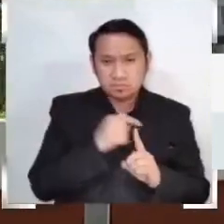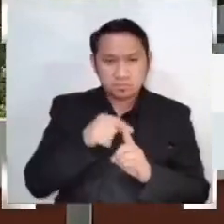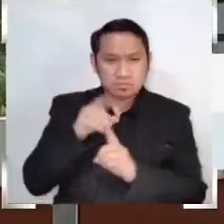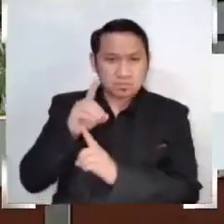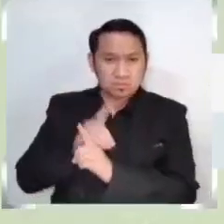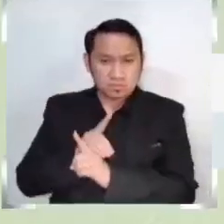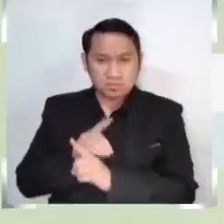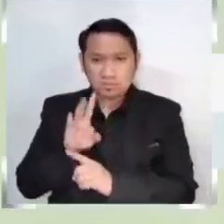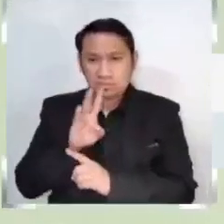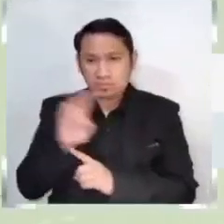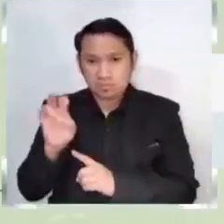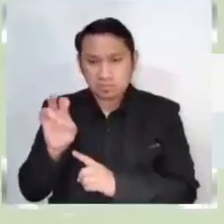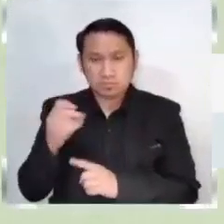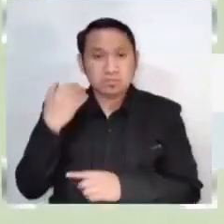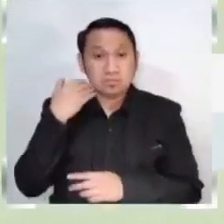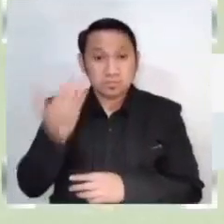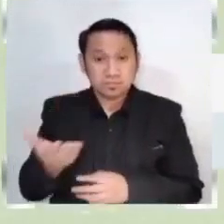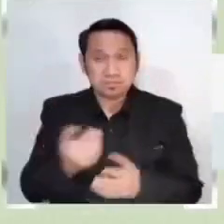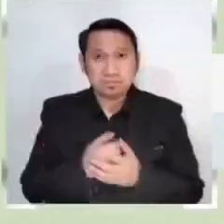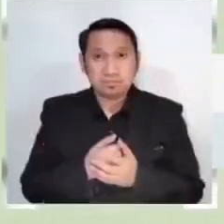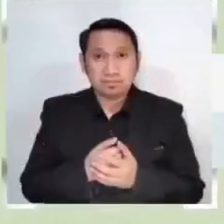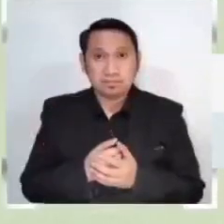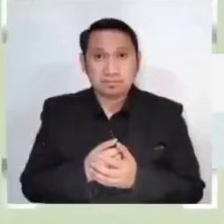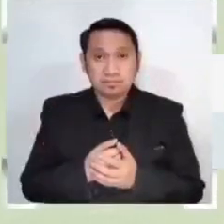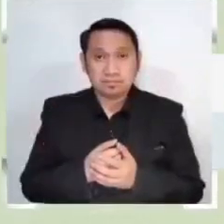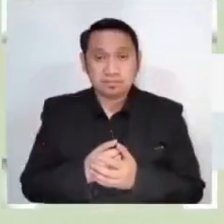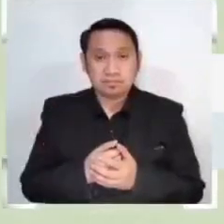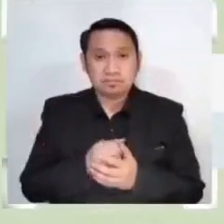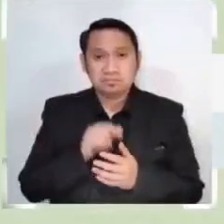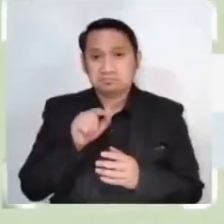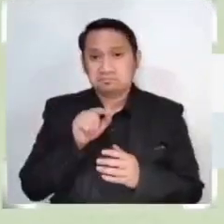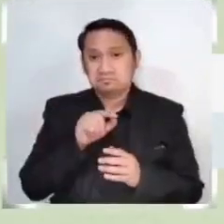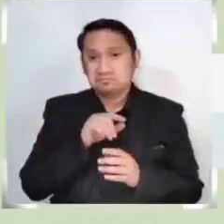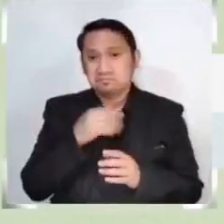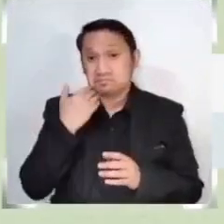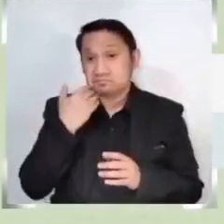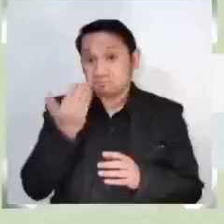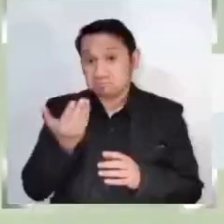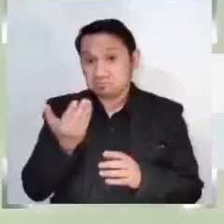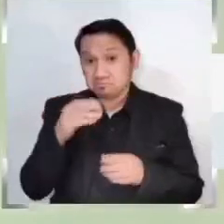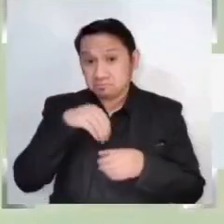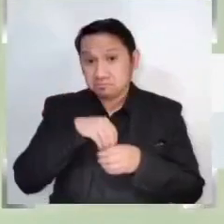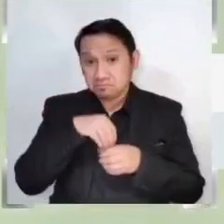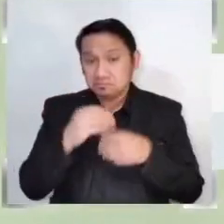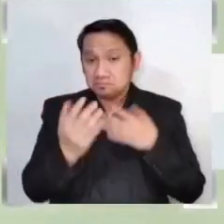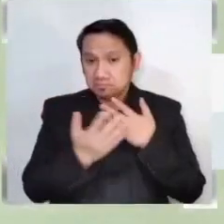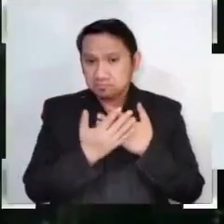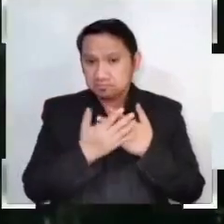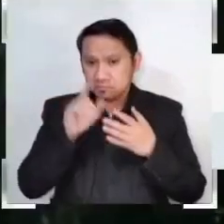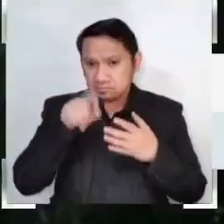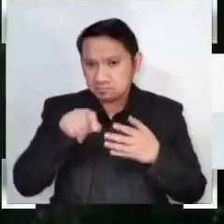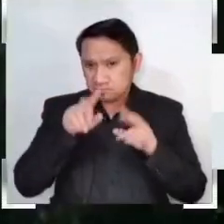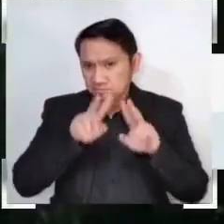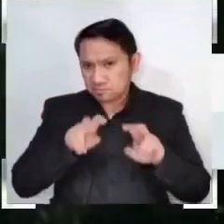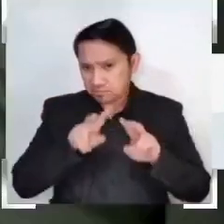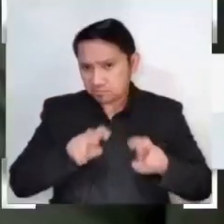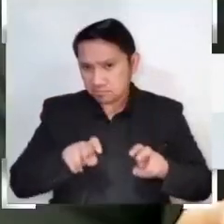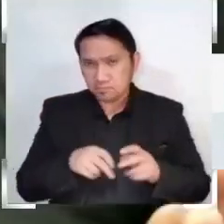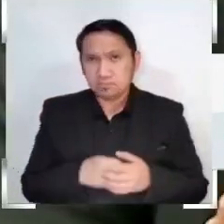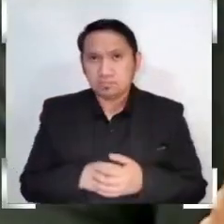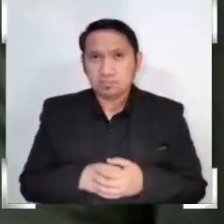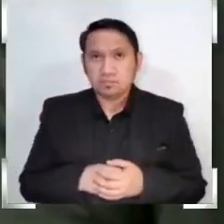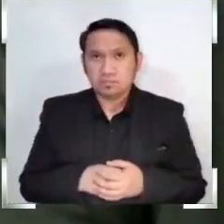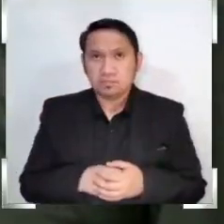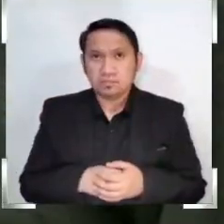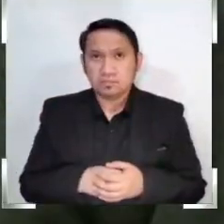na ang nasawi. Isa raw ang inmate deaths sa sisilipin ni retired General Gregorio Katapang na officer in charge ngayon ng Bucor.